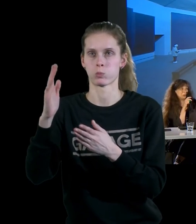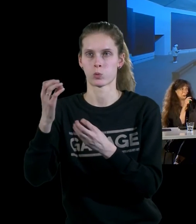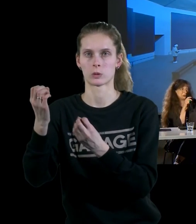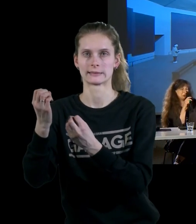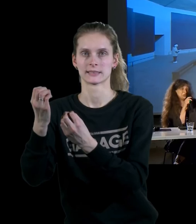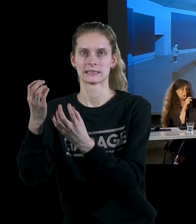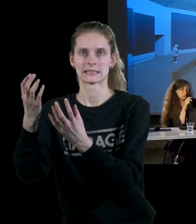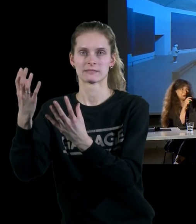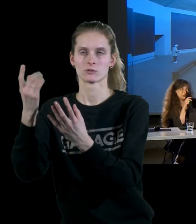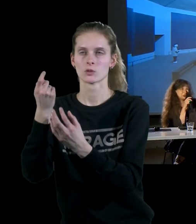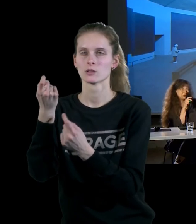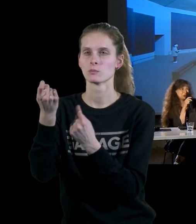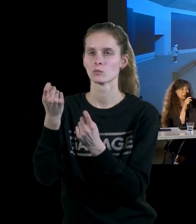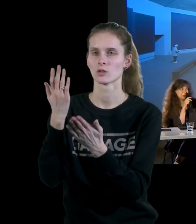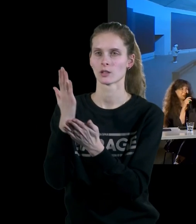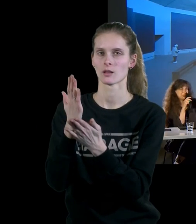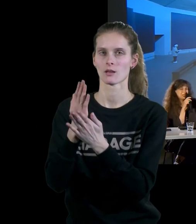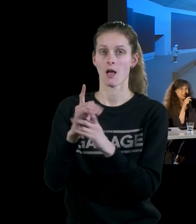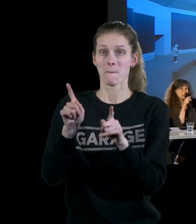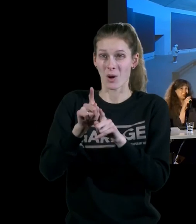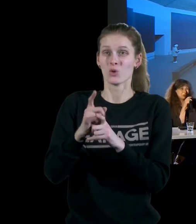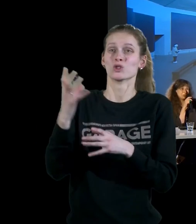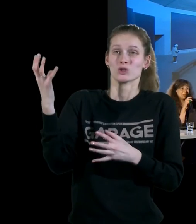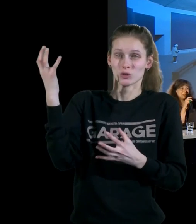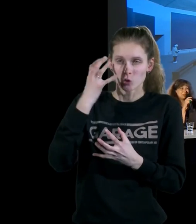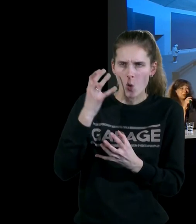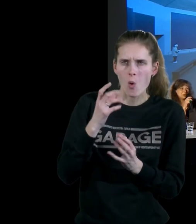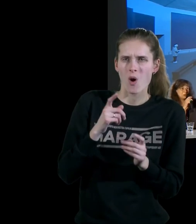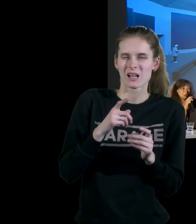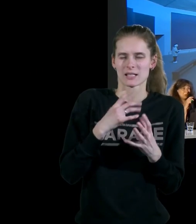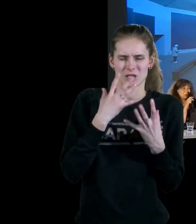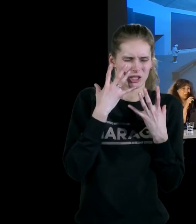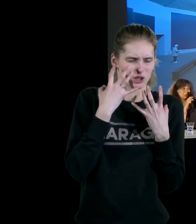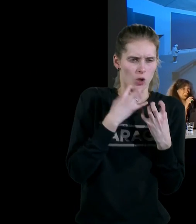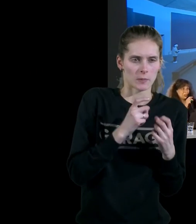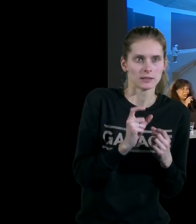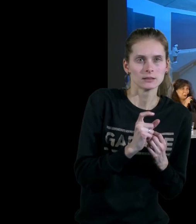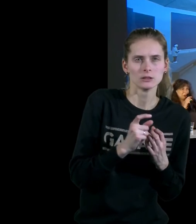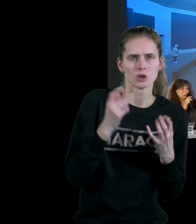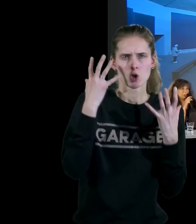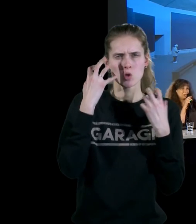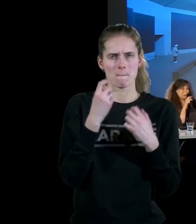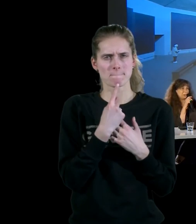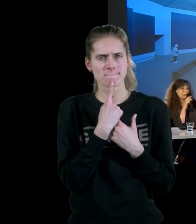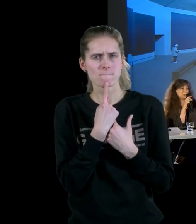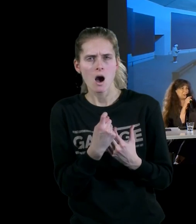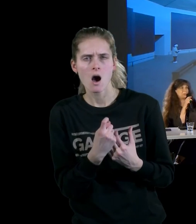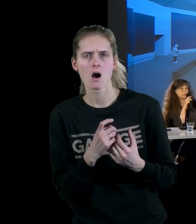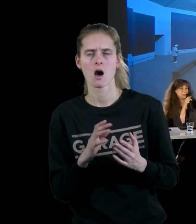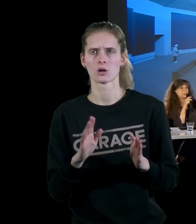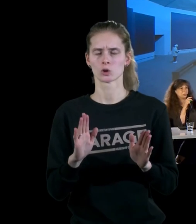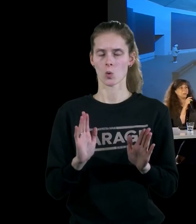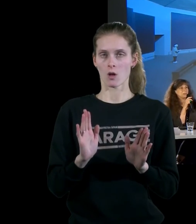да, проступает что-то, то, что казалось черным, на самом деле вроде бы синее, вроде бы пурпурное. Там начинает вот как вот из этой темноты